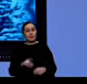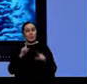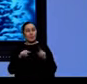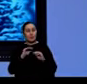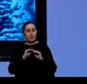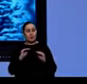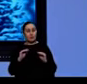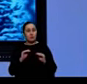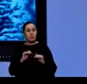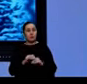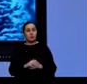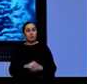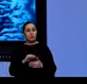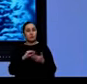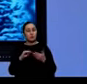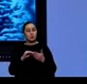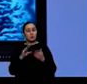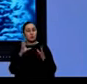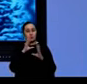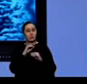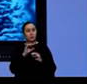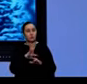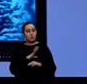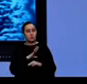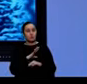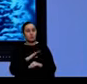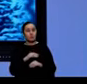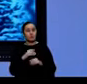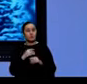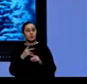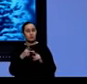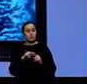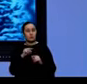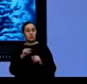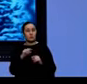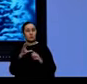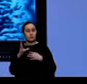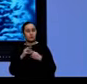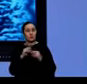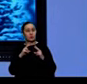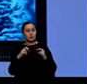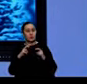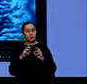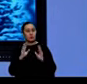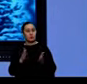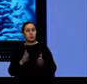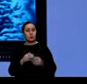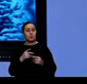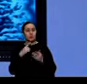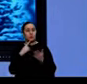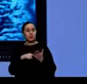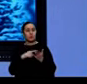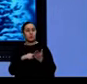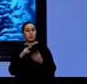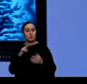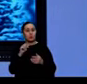Ayrim bolajonlar yozib ham bo'lishdi. Mayli, demak, birgalikda tekshiryapmiz.